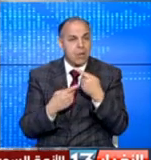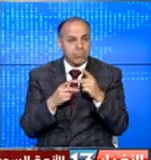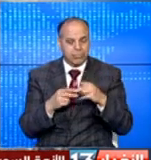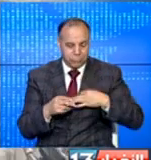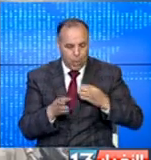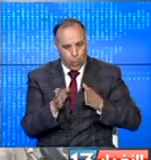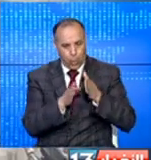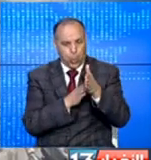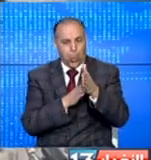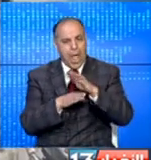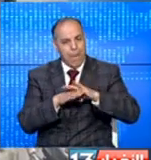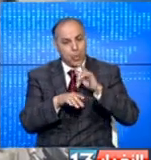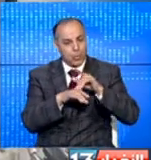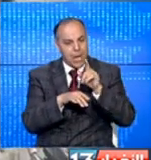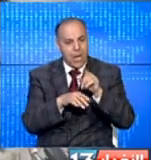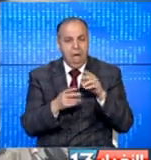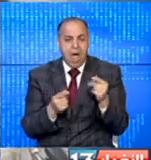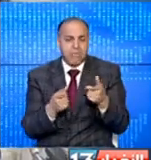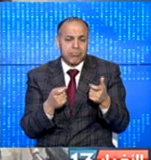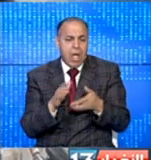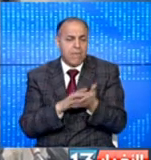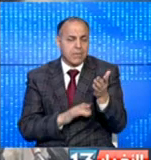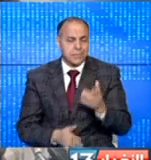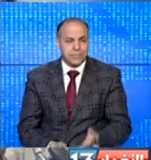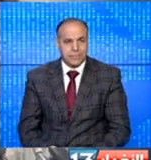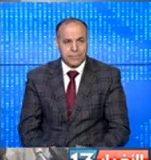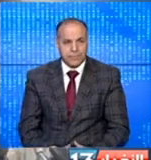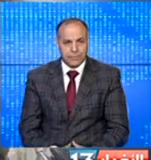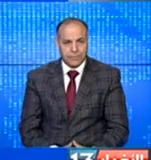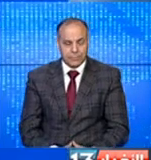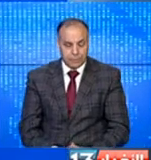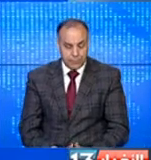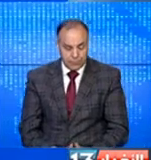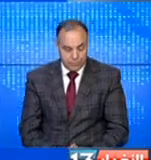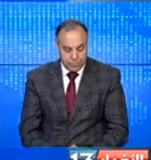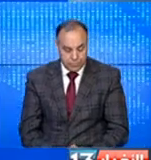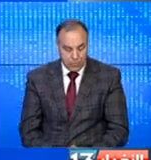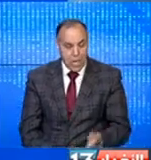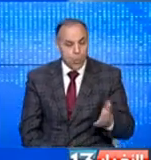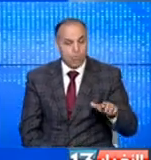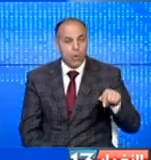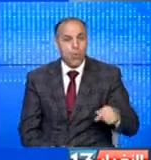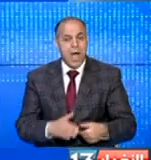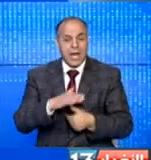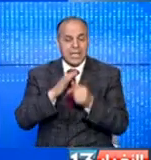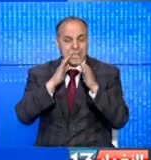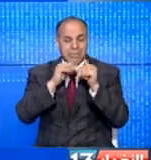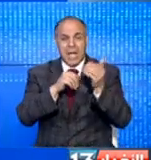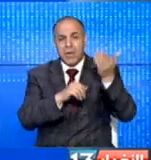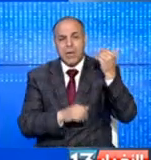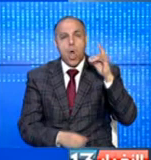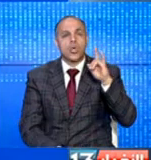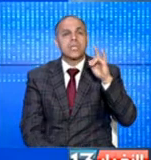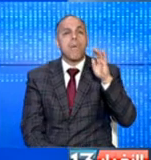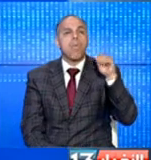للمدنيين بالعبور الآمن هربا من الهجمات. توفي اليوم الرئيس المصري الأسبق